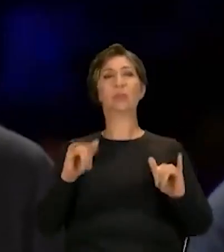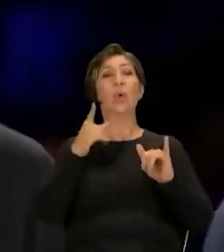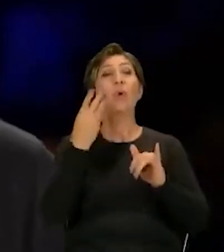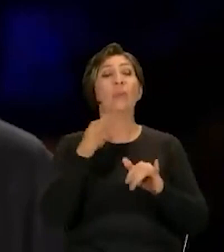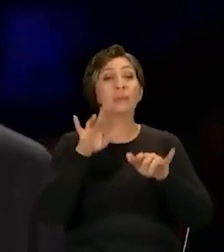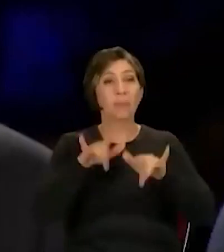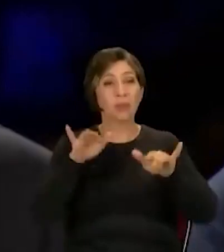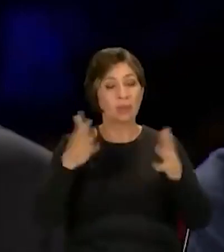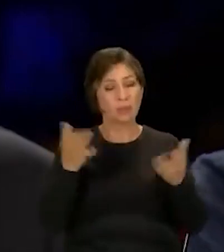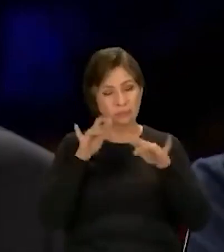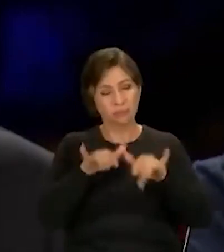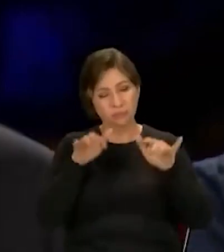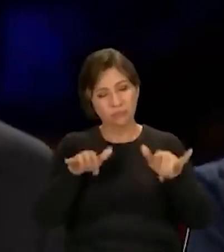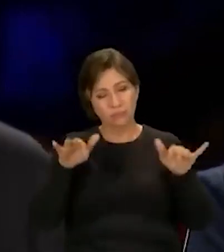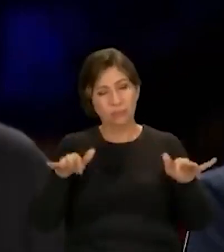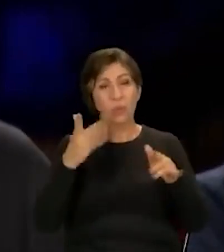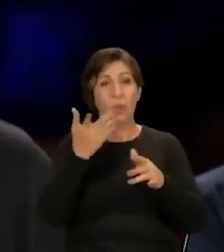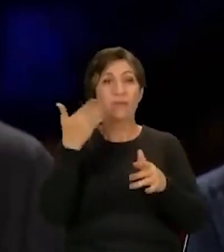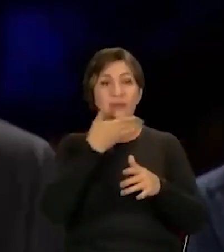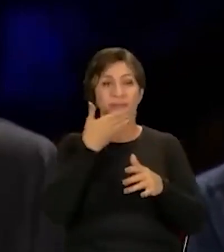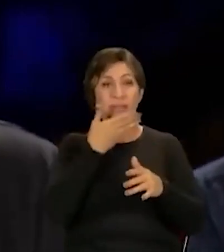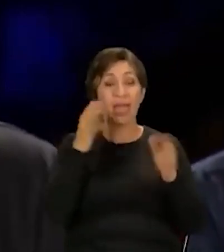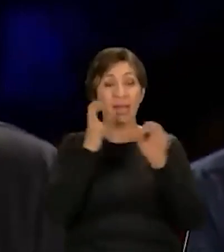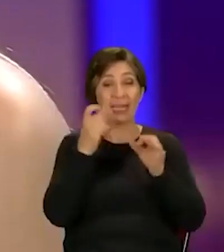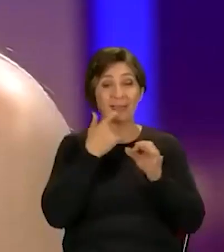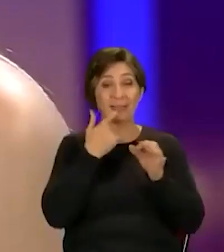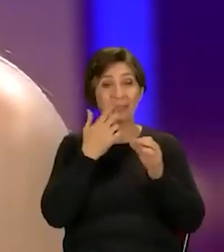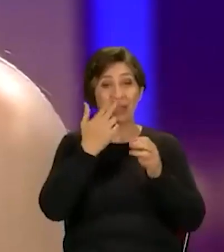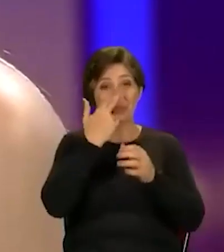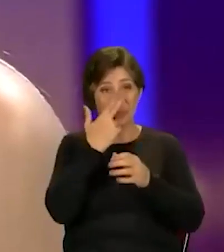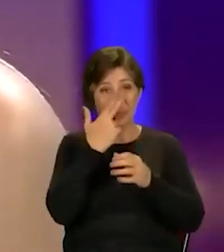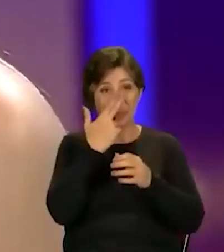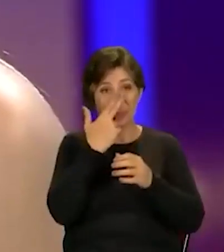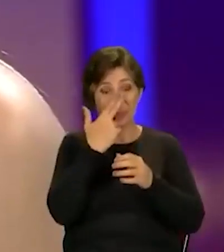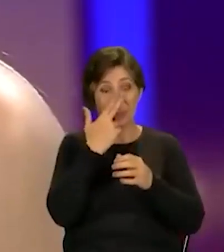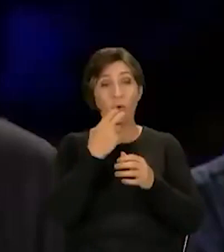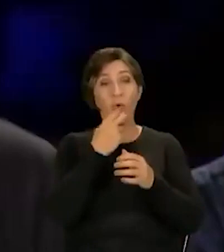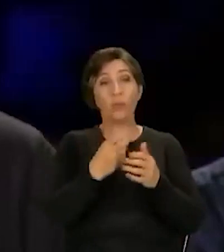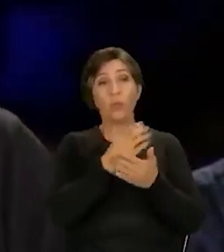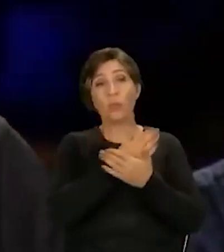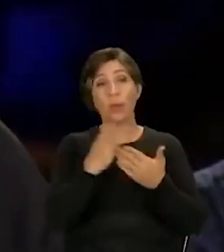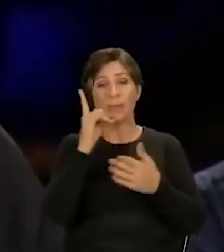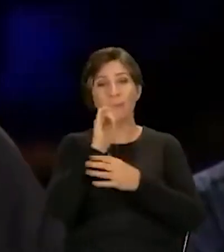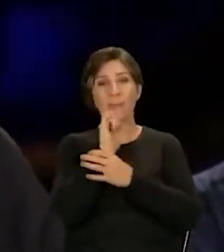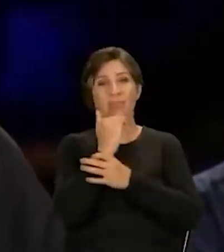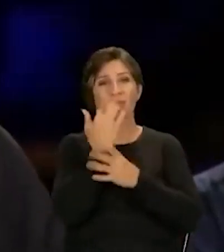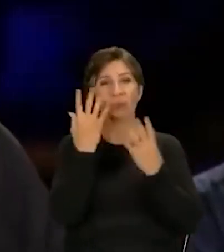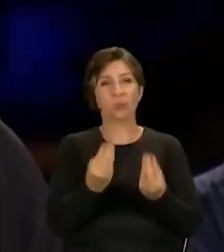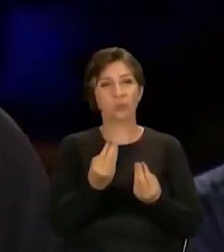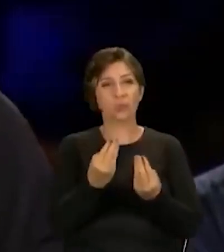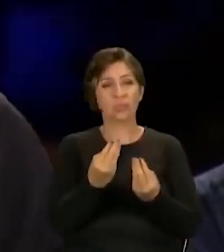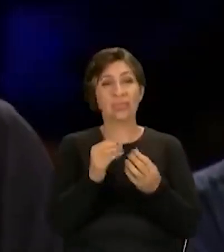olmaz. Hı. Piyanoda ne kadar virtüöz olabilirsiniz o kadar. Erken yaşta bu alışkanlık oturursa ömür boyu gelen bir beceri haline geliyor bu